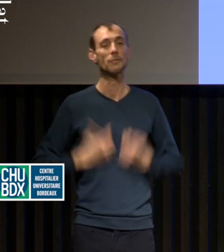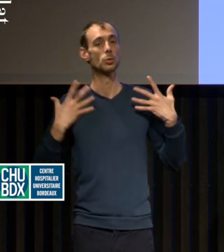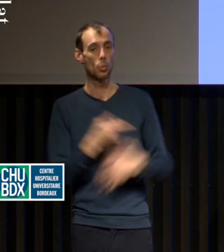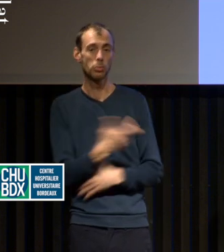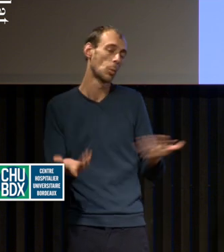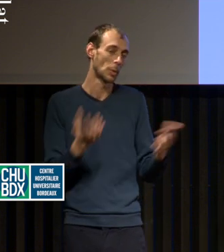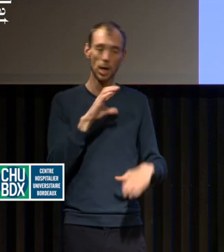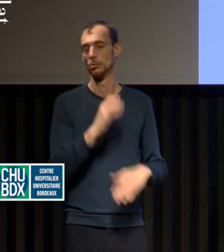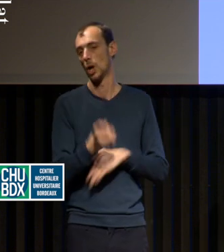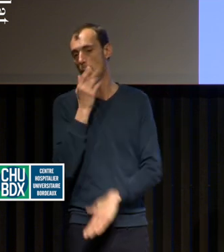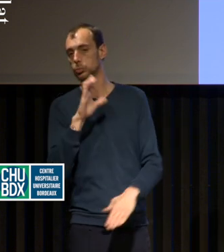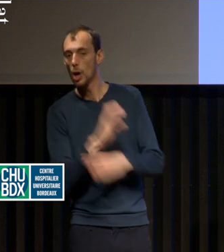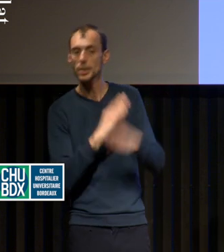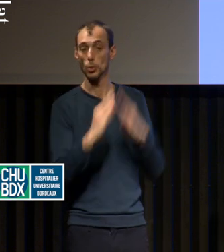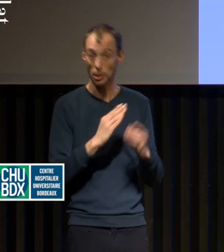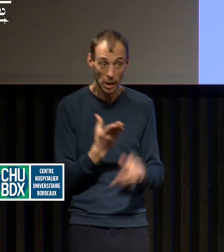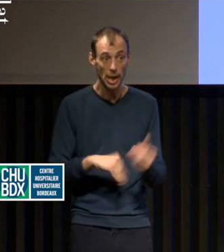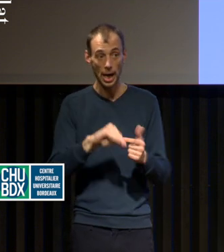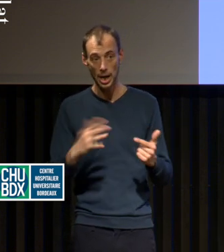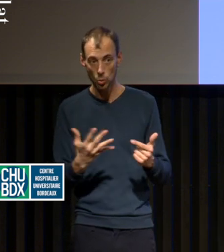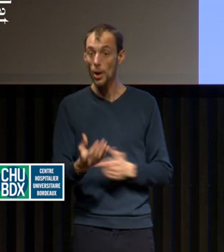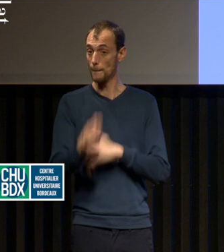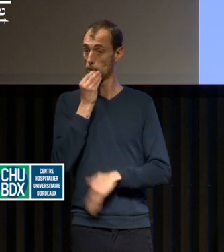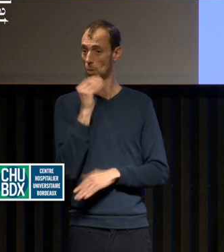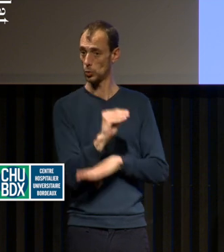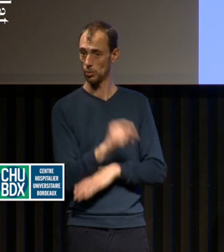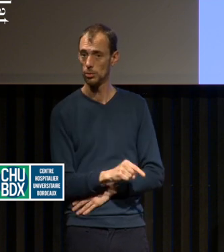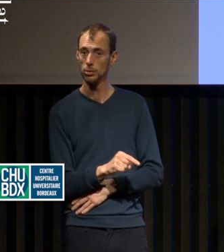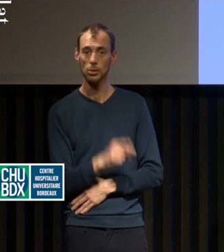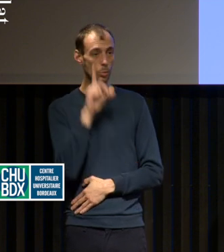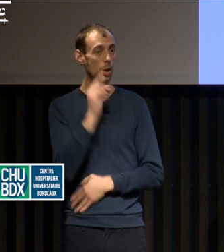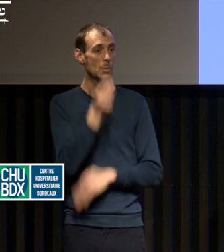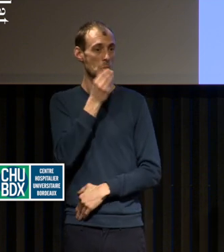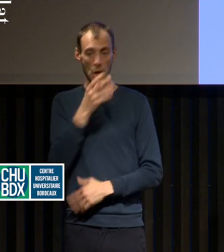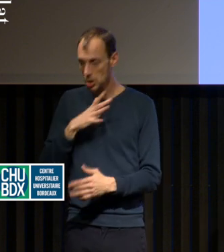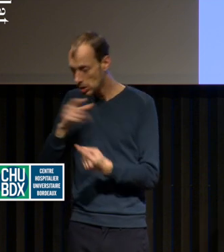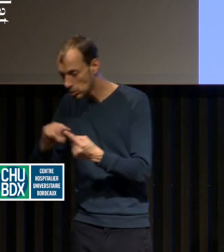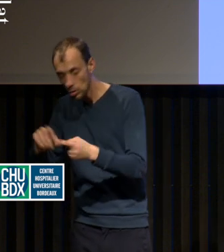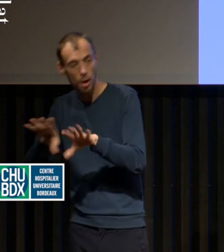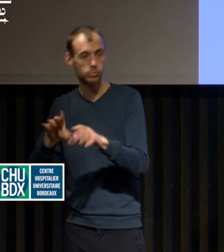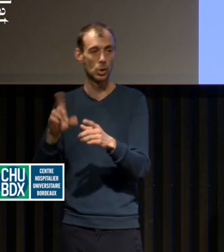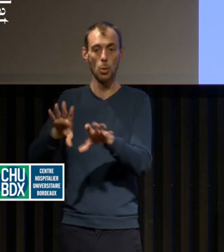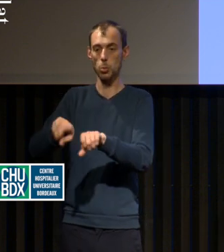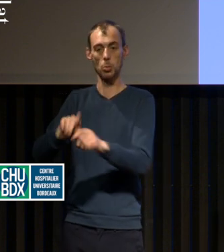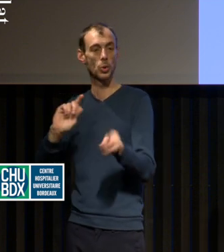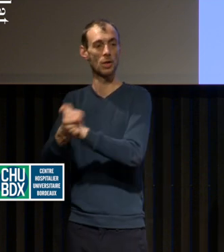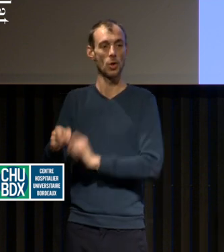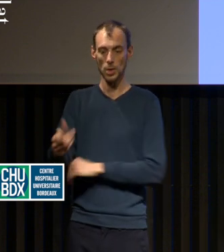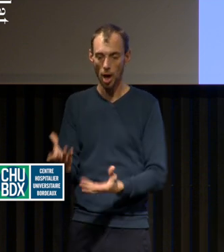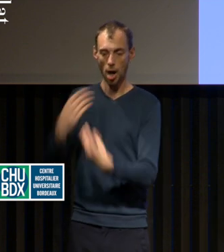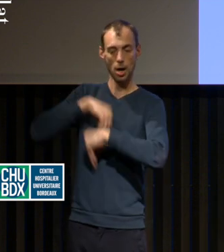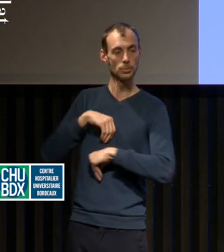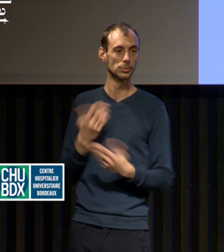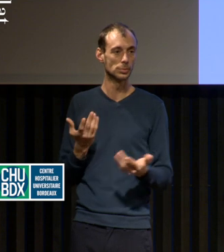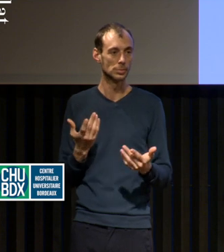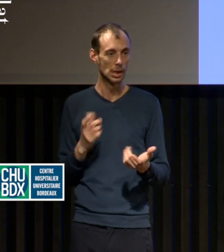qu'on mange tous les jours. On mange une quantité de produits transformés qui vont contenir des adjuvants, qui vont sans doute avoir un impact, alors c'est très